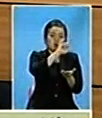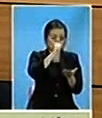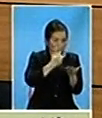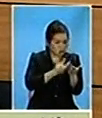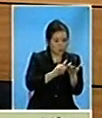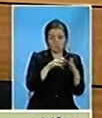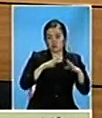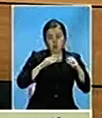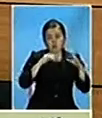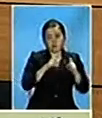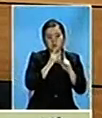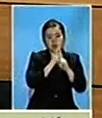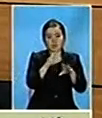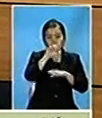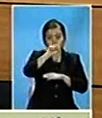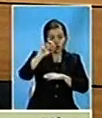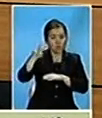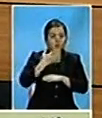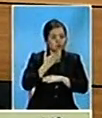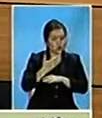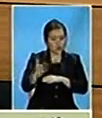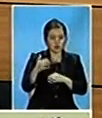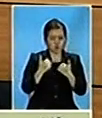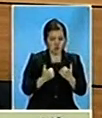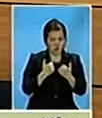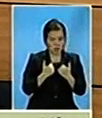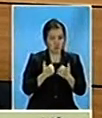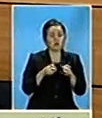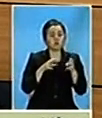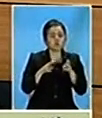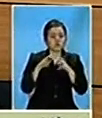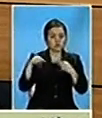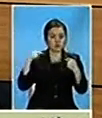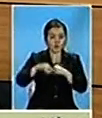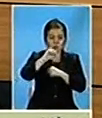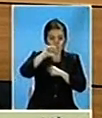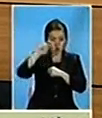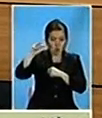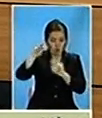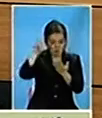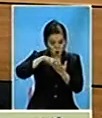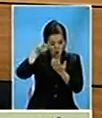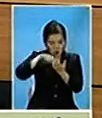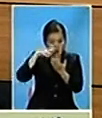ม่เห็นชอบด้วยกับตัววุฒิสภาด้วยตลอดหลังๆนะครับเพราะฉะนั้นโดยหลักการแล้วเนี่ยเมื่อเราเป็นสภากันกรองเนี่ยเราก็